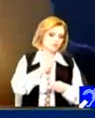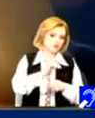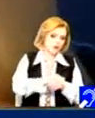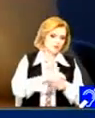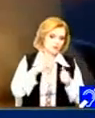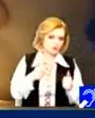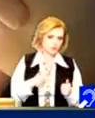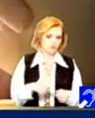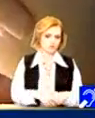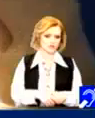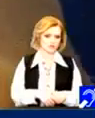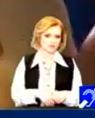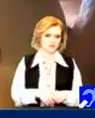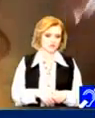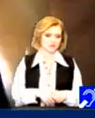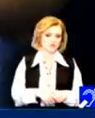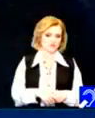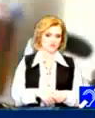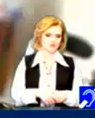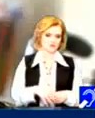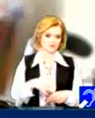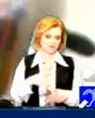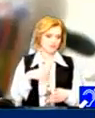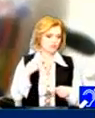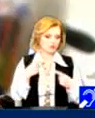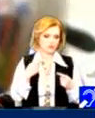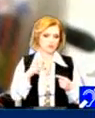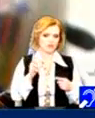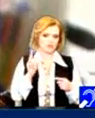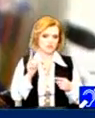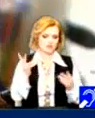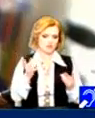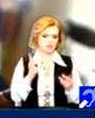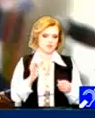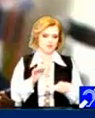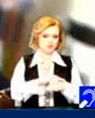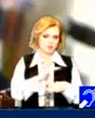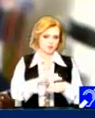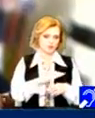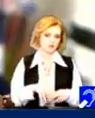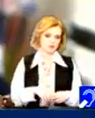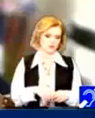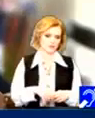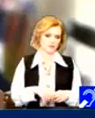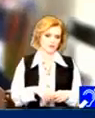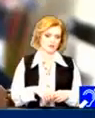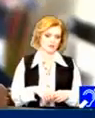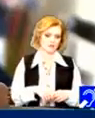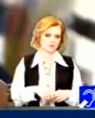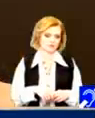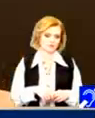și reiese din aceea cât timp trebuie să avem și oameni buni, prieteni care trebuie să le urmăm sfatul. A ținut cont de